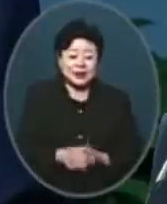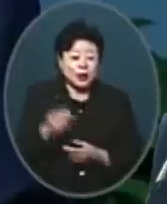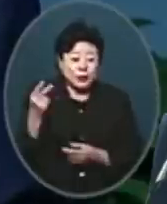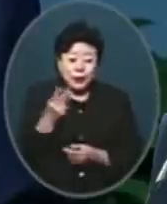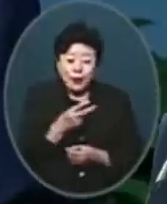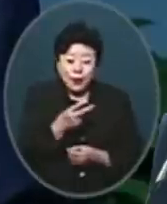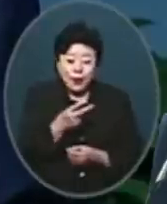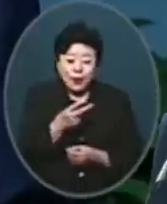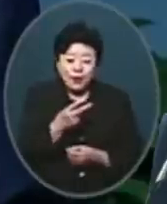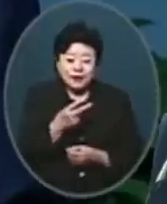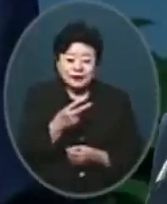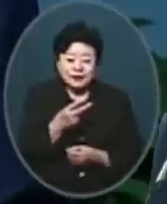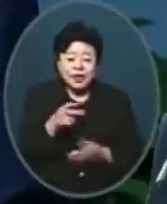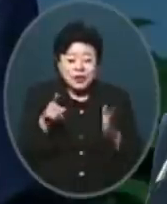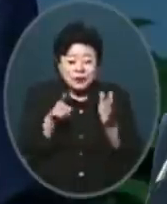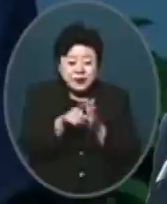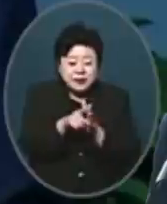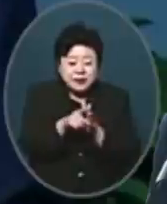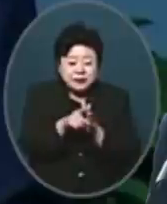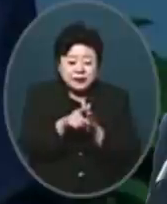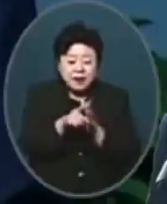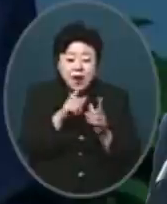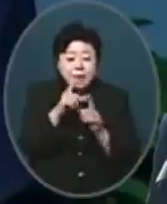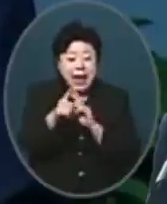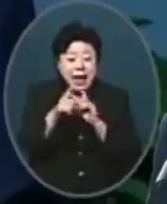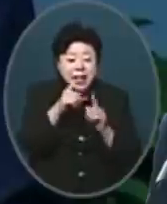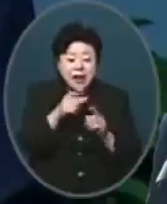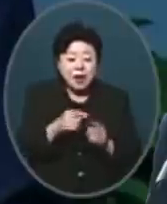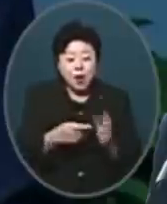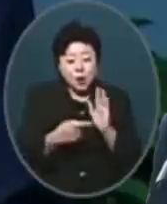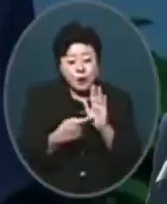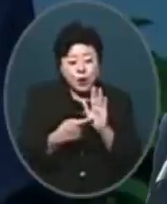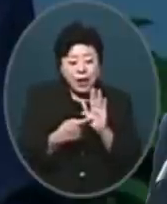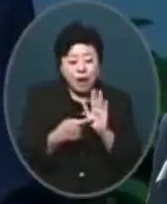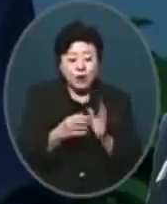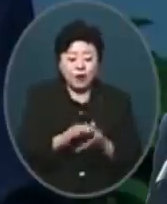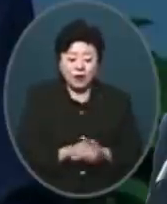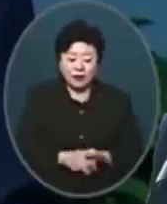그리고 믿은 그것을 말로 표현하고